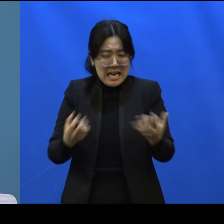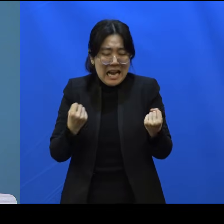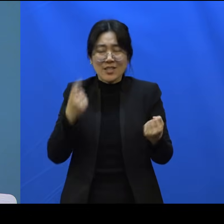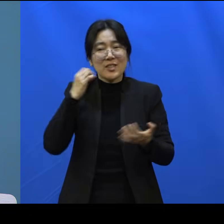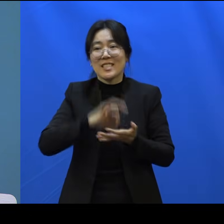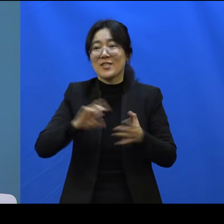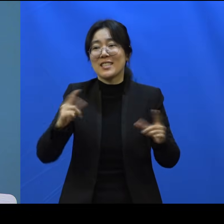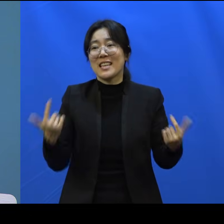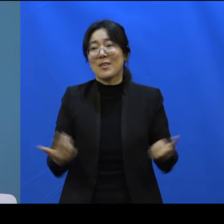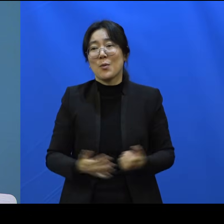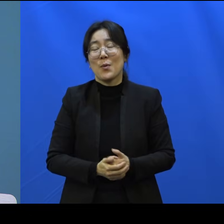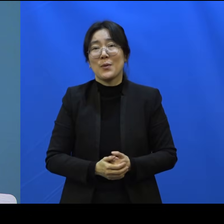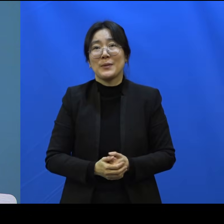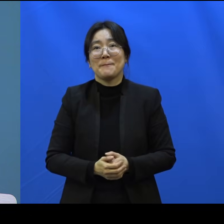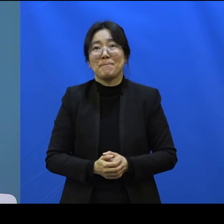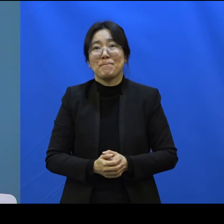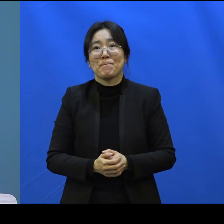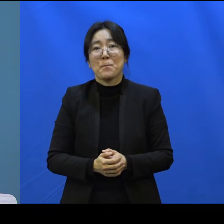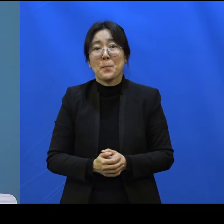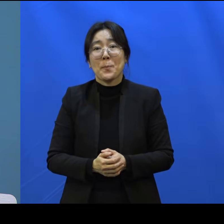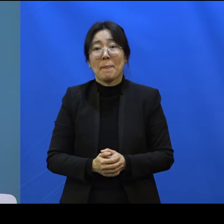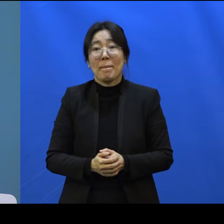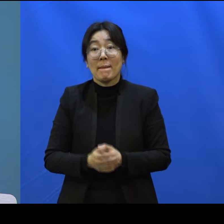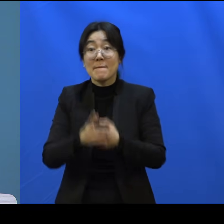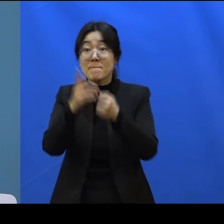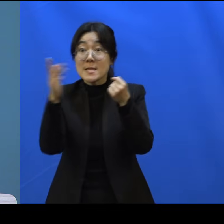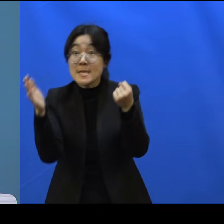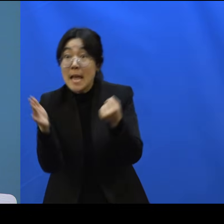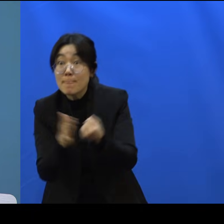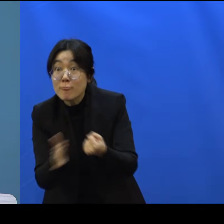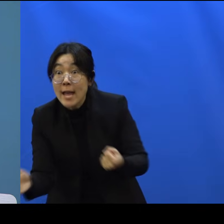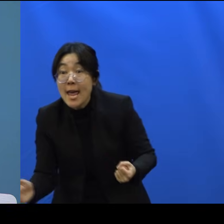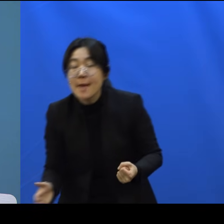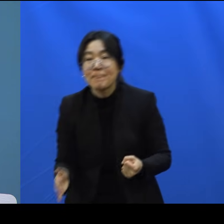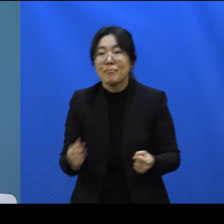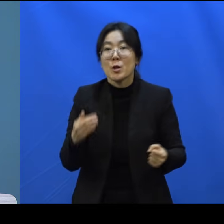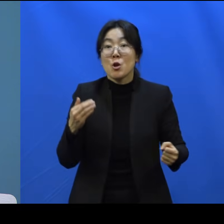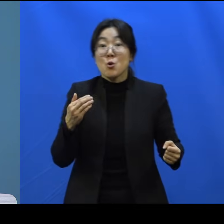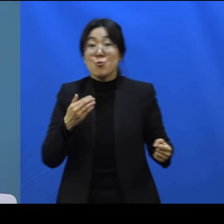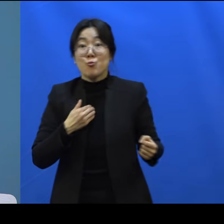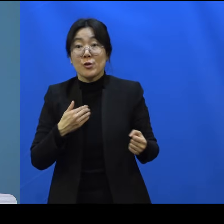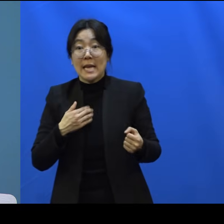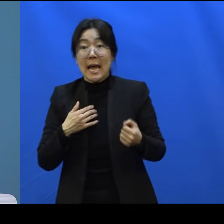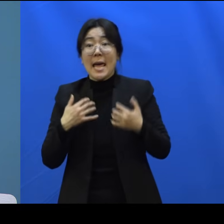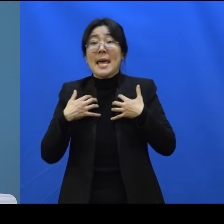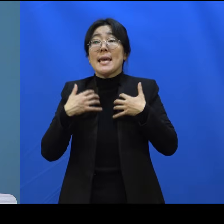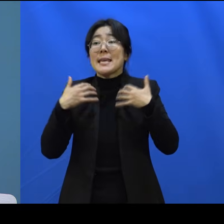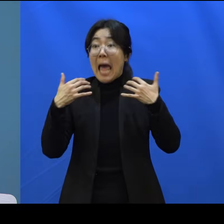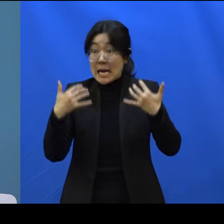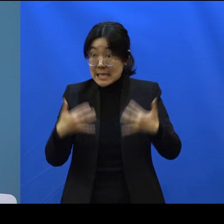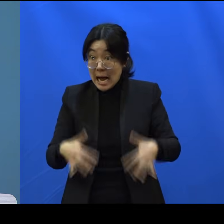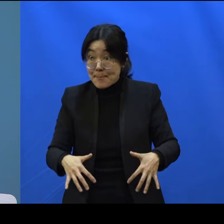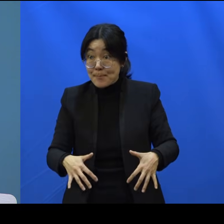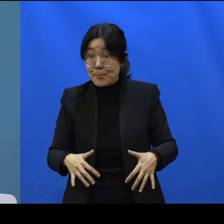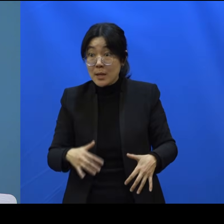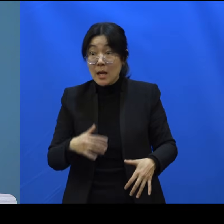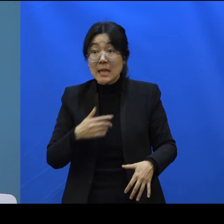반대죠. 그죠? 그게 어떻게 해야 됩니까? 우리의 연약함이 드러날 때가 중요해요. 내